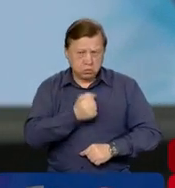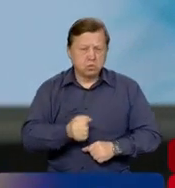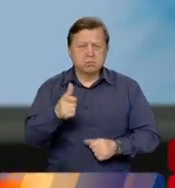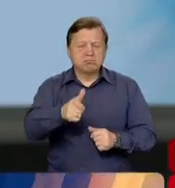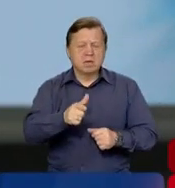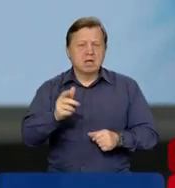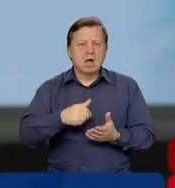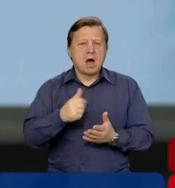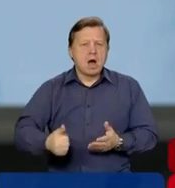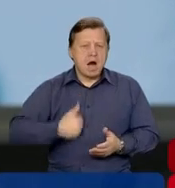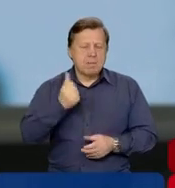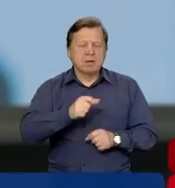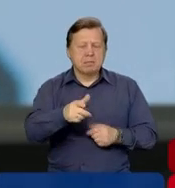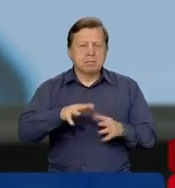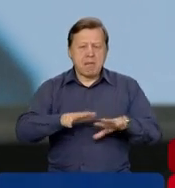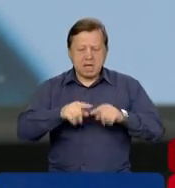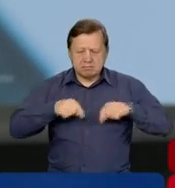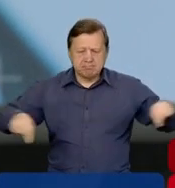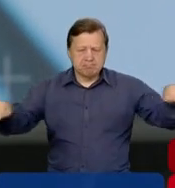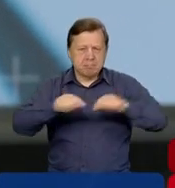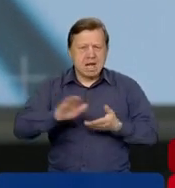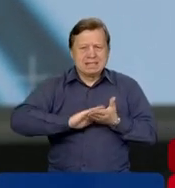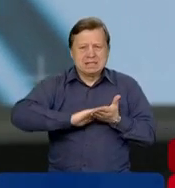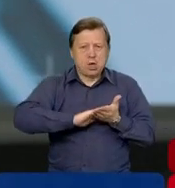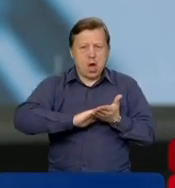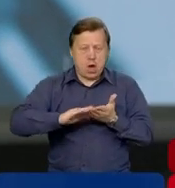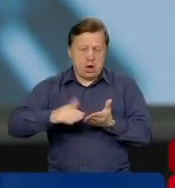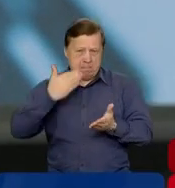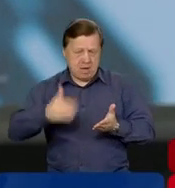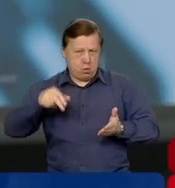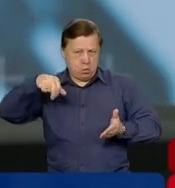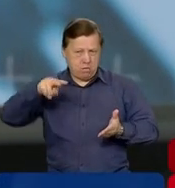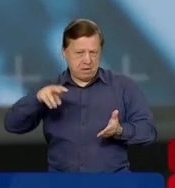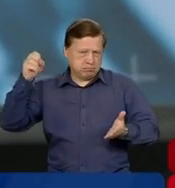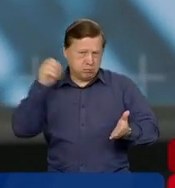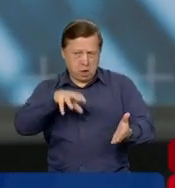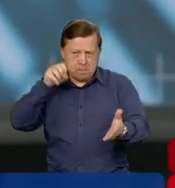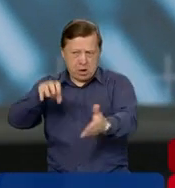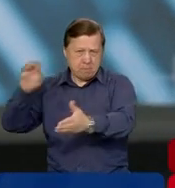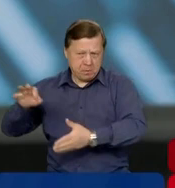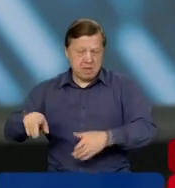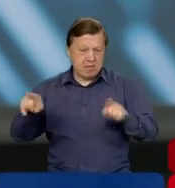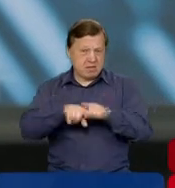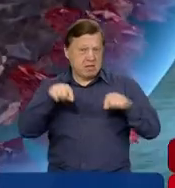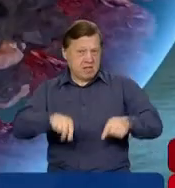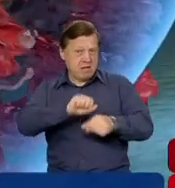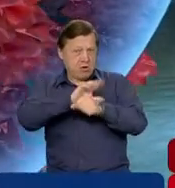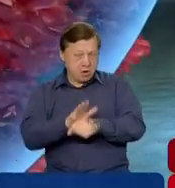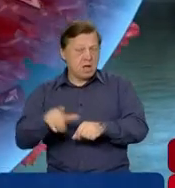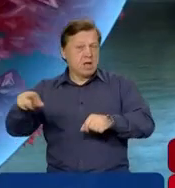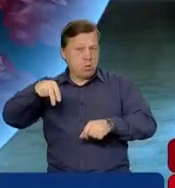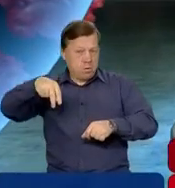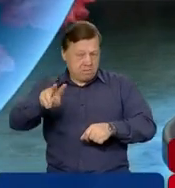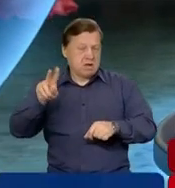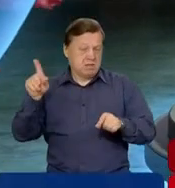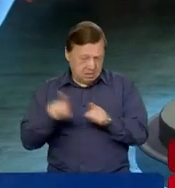dezynfekcję pomieszczeń i w dalszym ciągu jest używane także przy tej pandemii, więc to jest